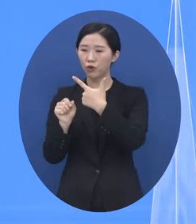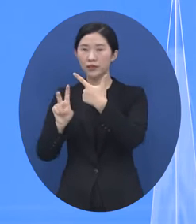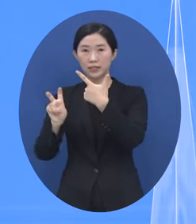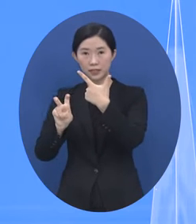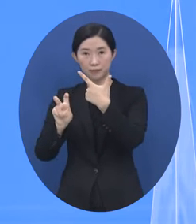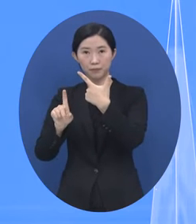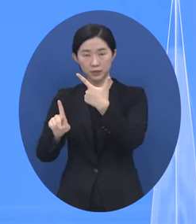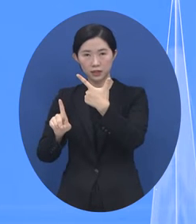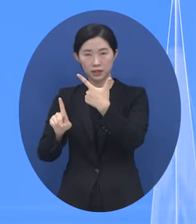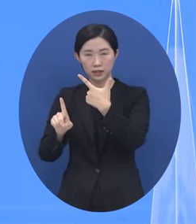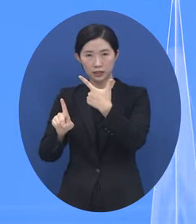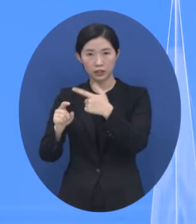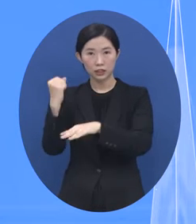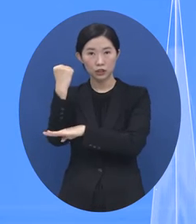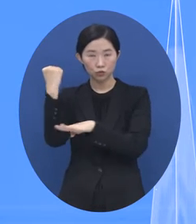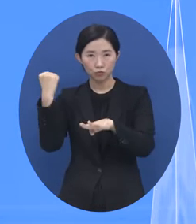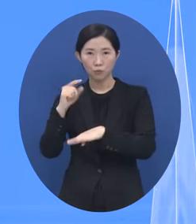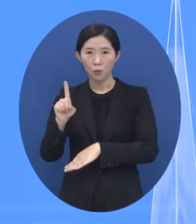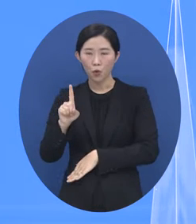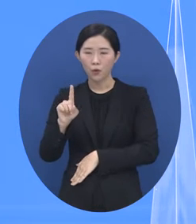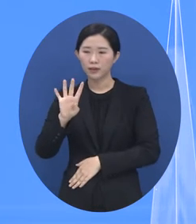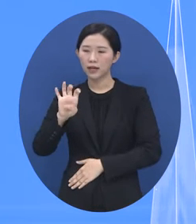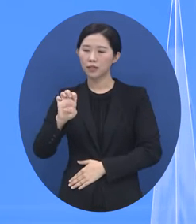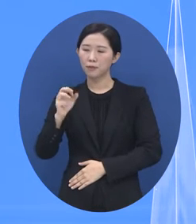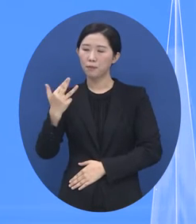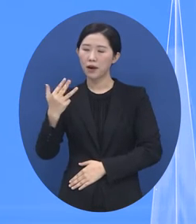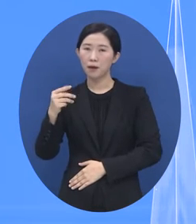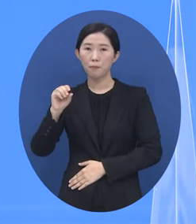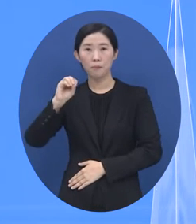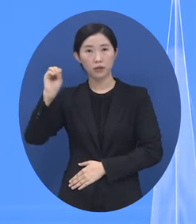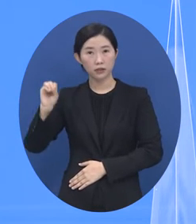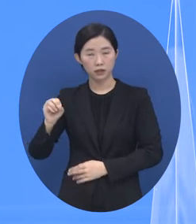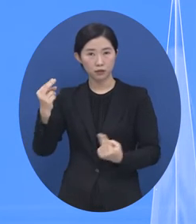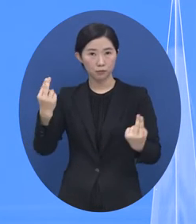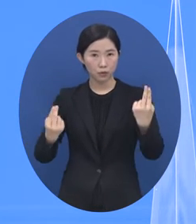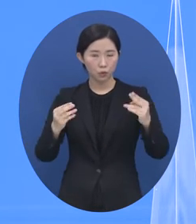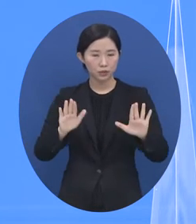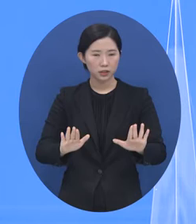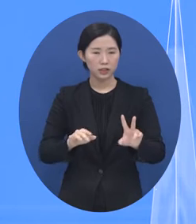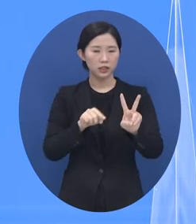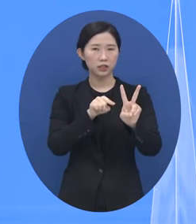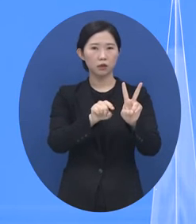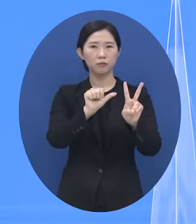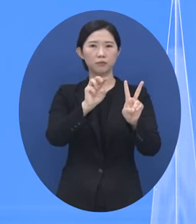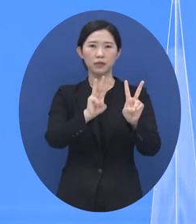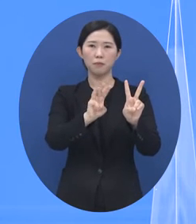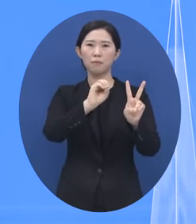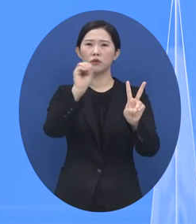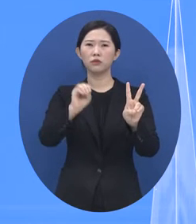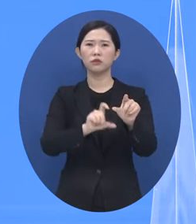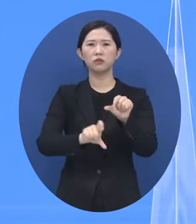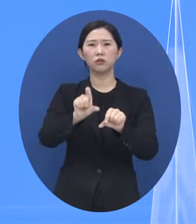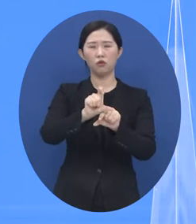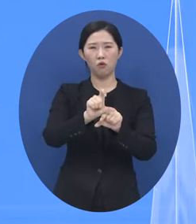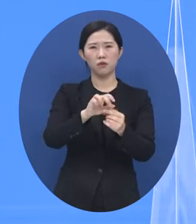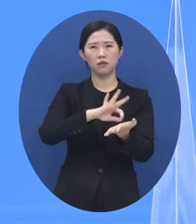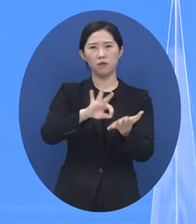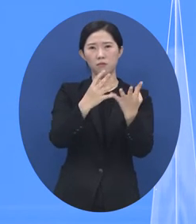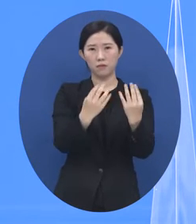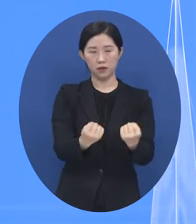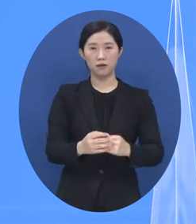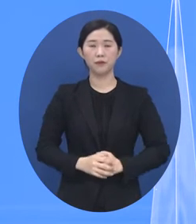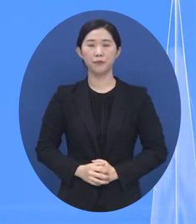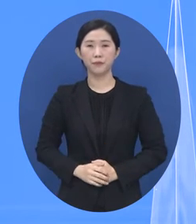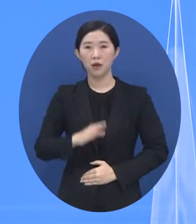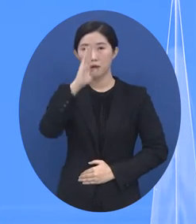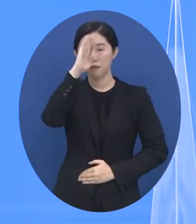21일 20시 기준 48.5% 가동률 대비 2.3%포인트 증가했습니다.